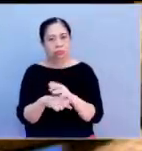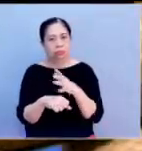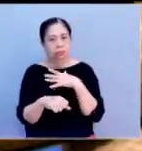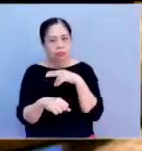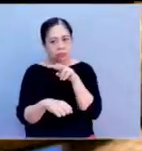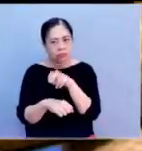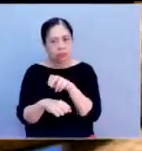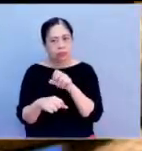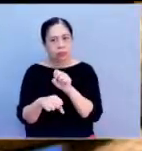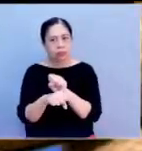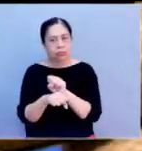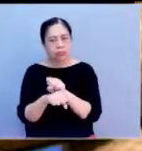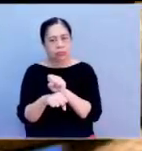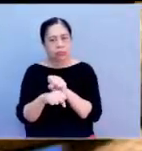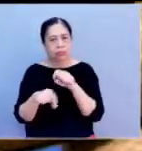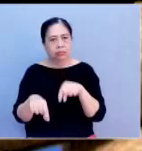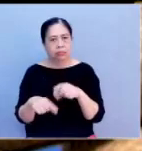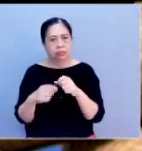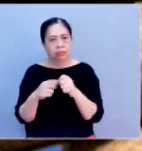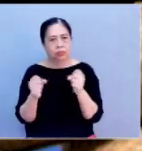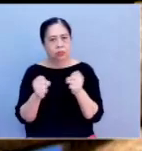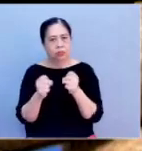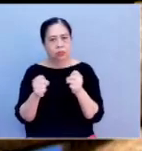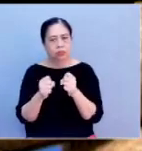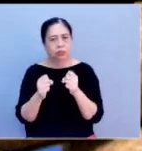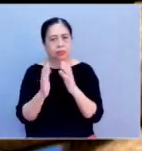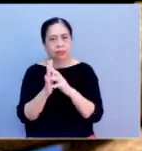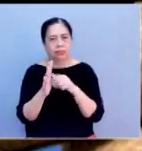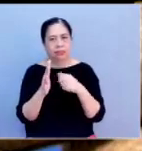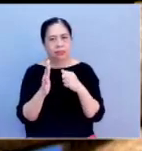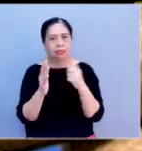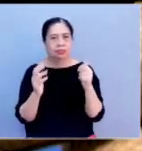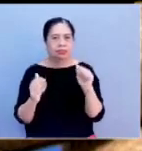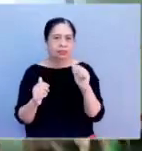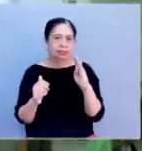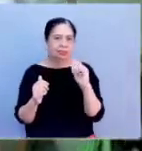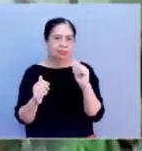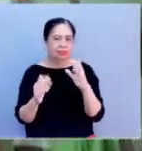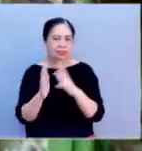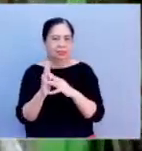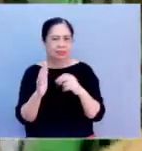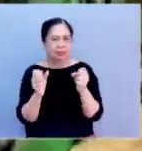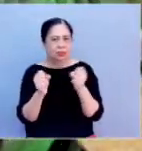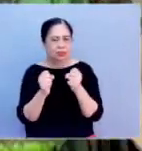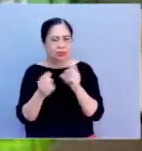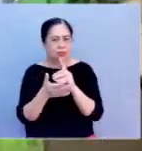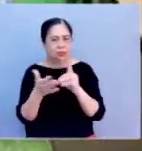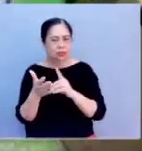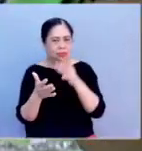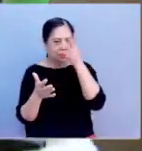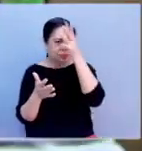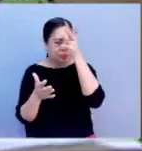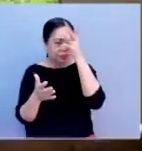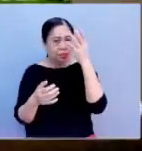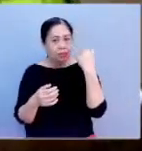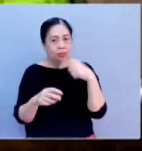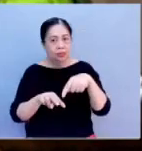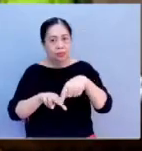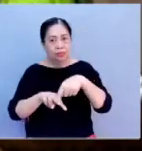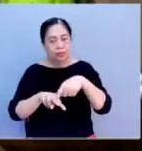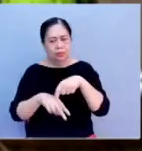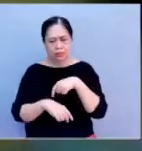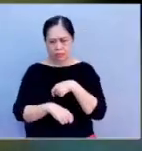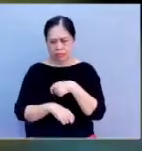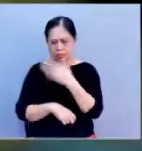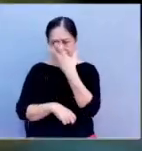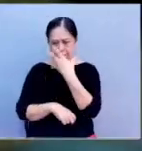dito sa gawaan namin ng maliit na abaka na sobrang maliit lang po ng dinisign ni Papa sa chinelas. Nagandahan po